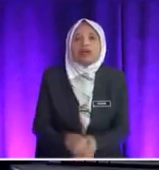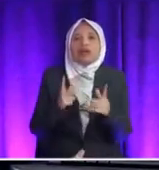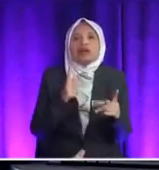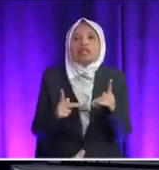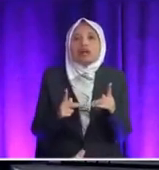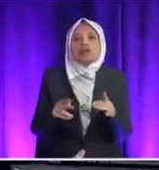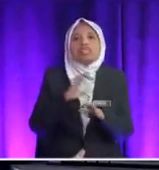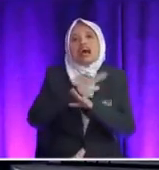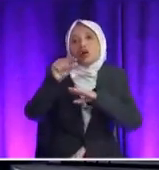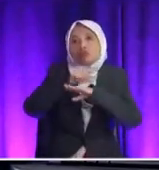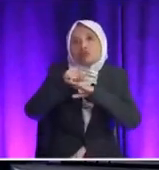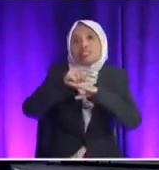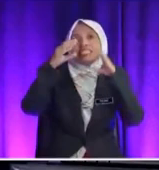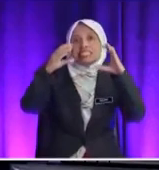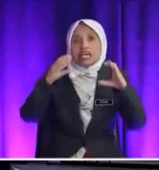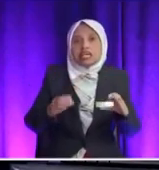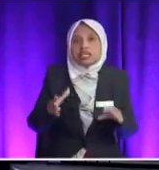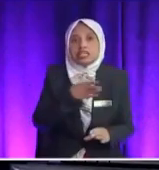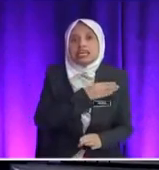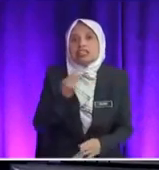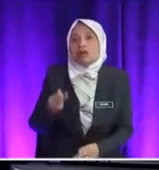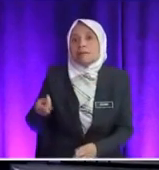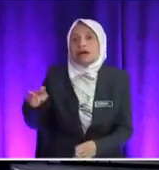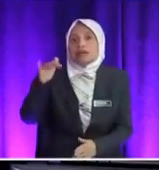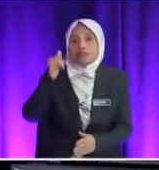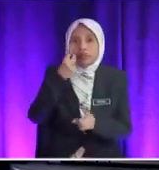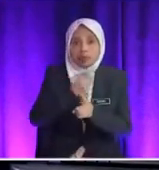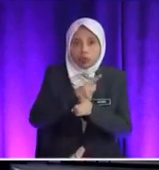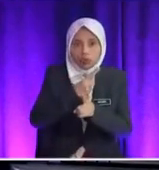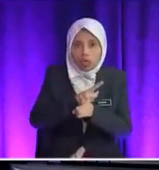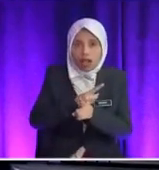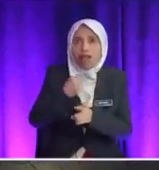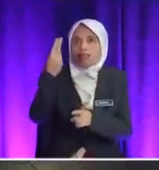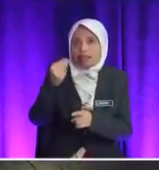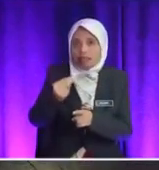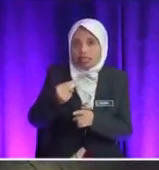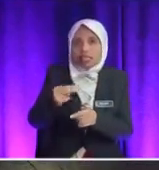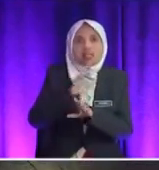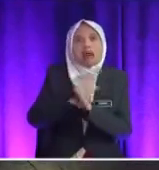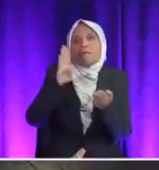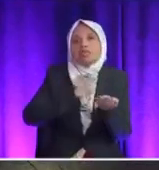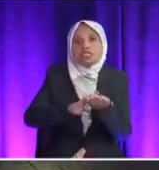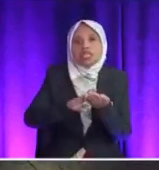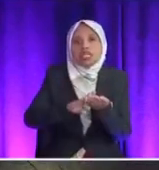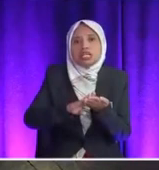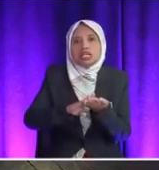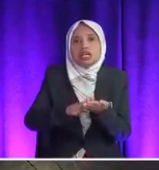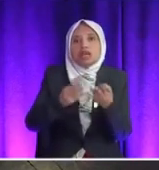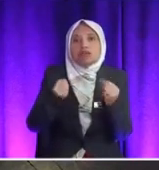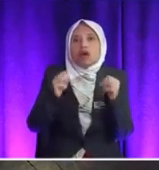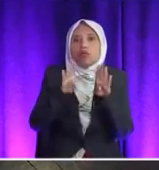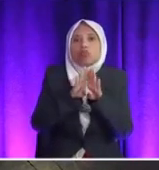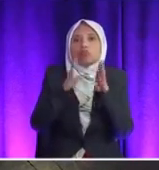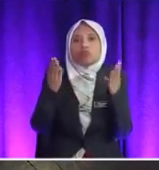tahun TNI yang betul tidak mudah bahannya betul nanti sedang kita posisi itu kalau kita buka kita